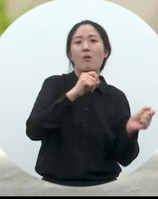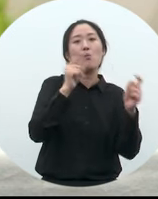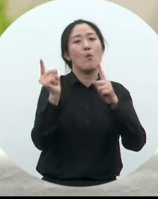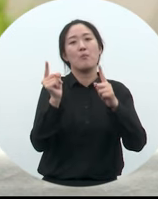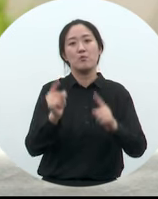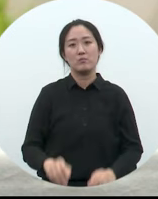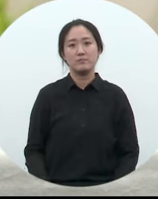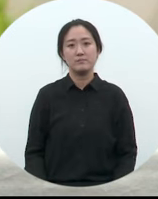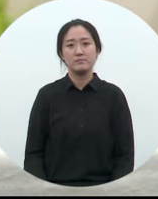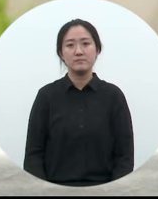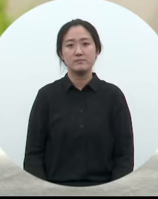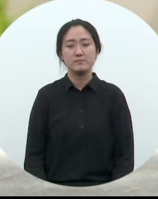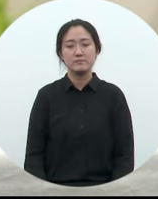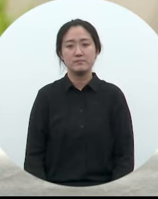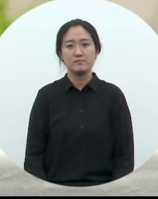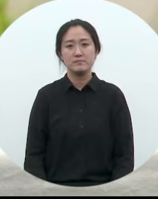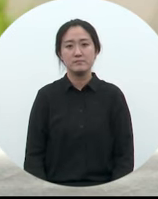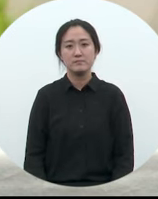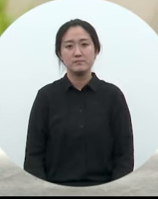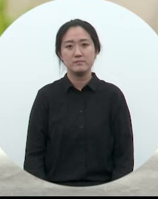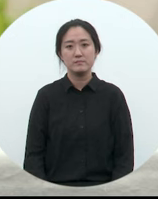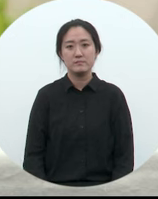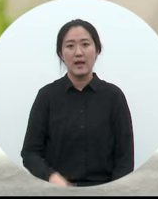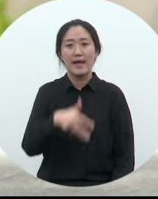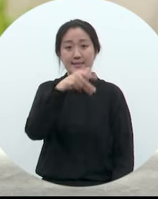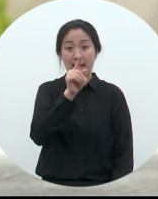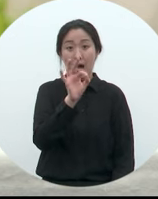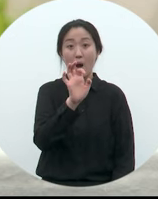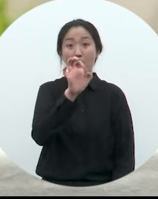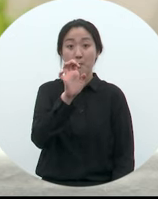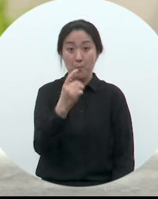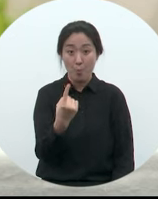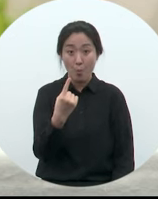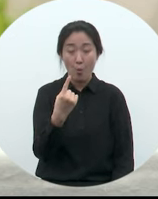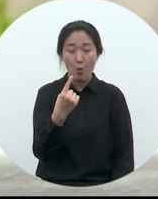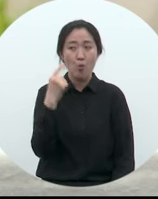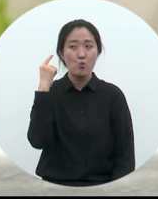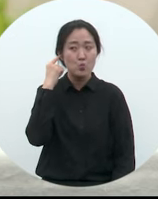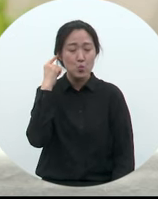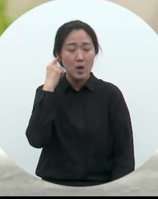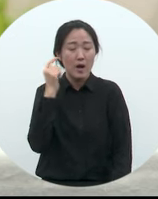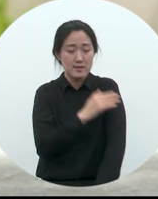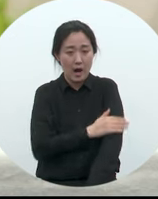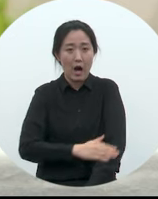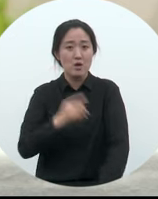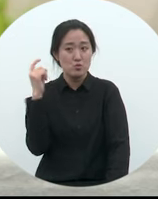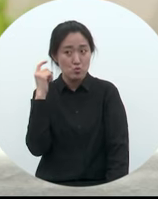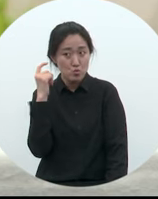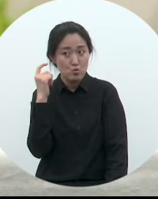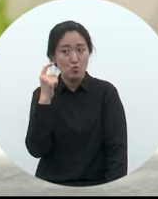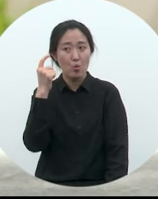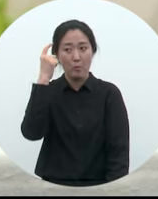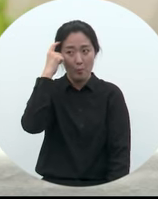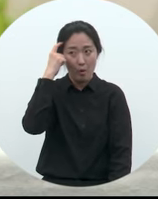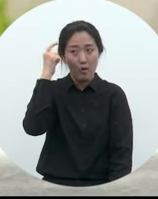된다라는 연구 논문도 나와 있습니다. 그렇기 때문에 석창포 같은 경우에는 막힌 귀를 뚫어주고 머리를 맑게